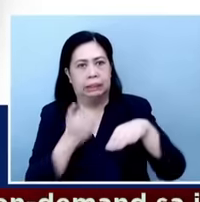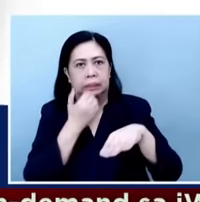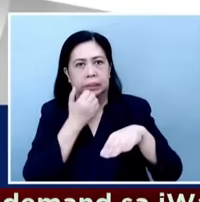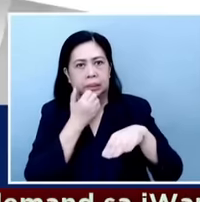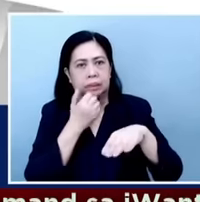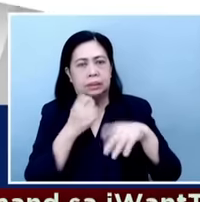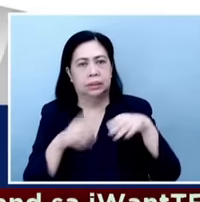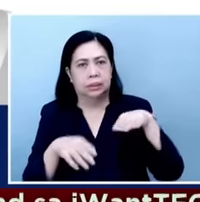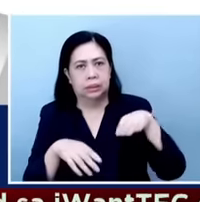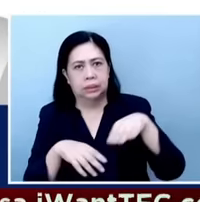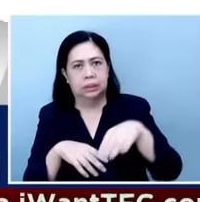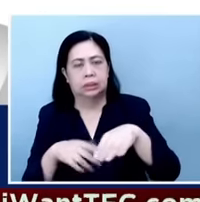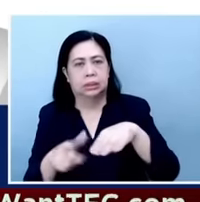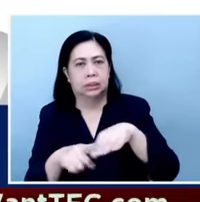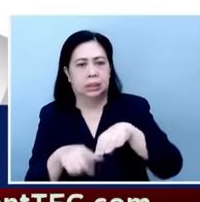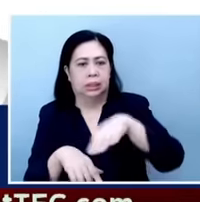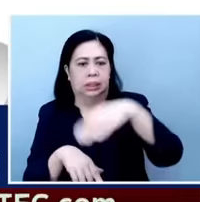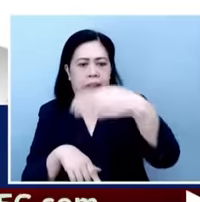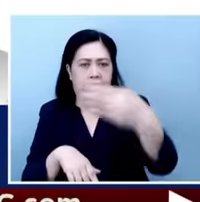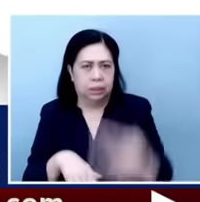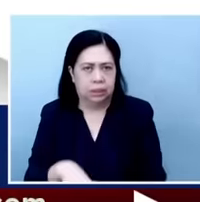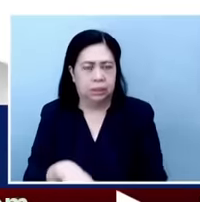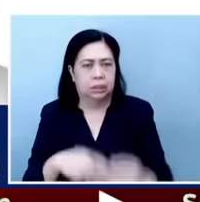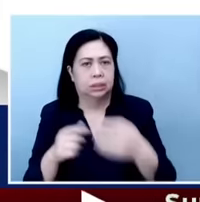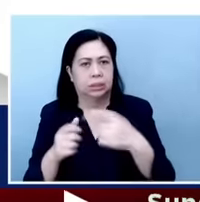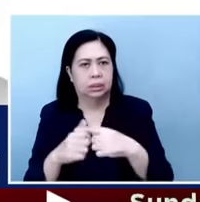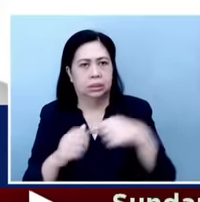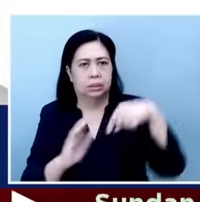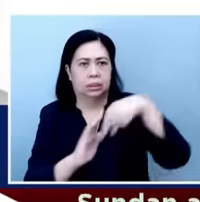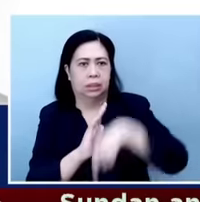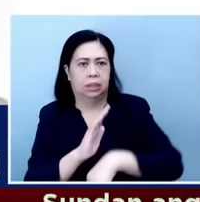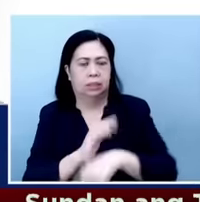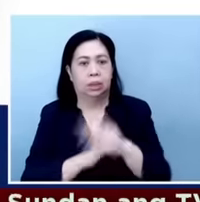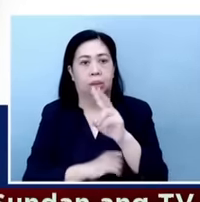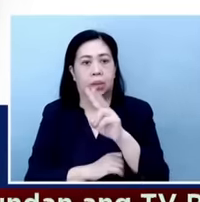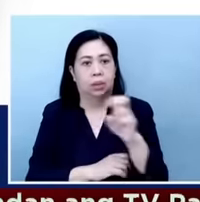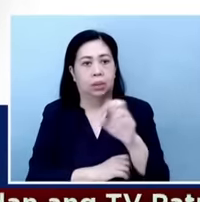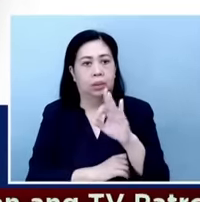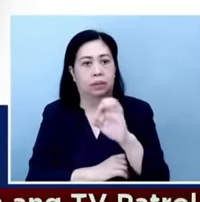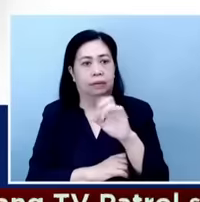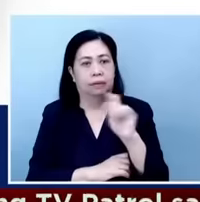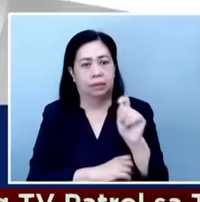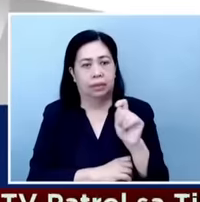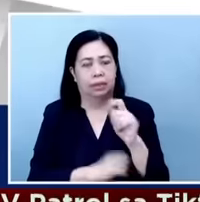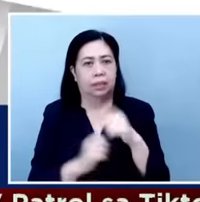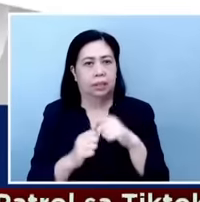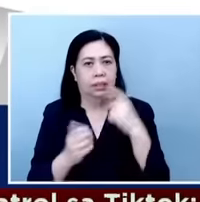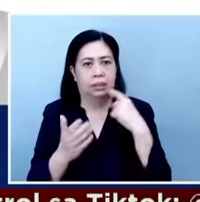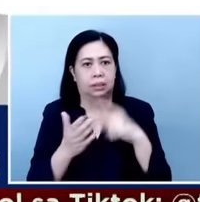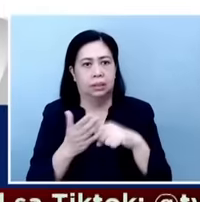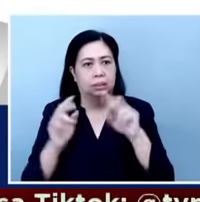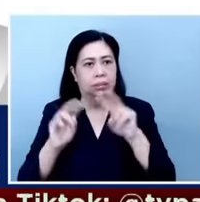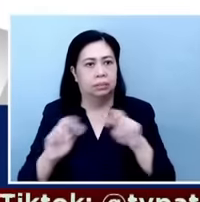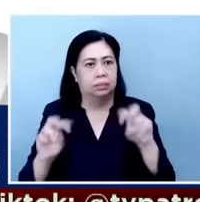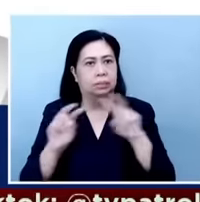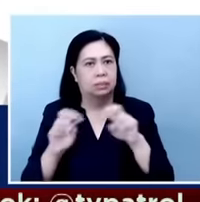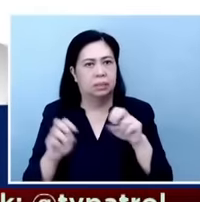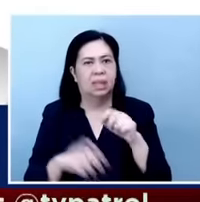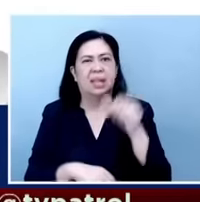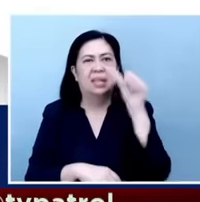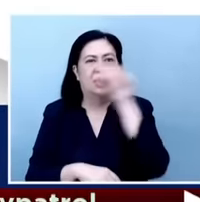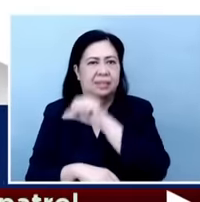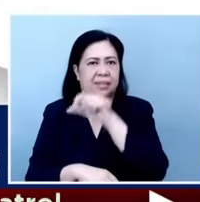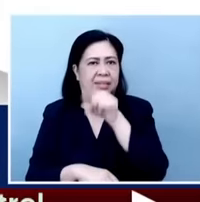ang kotse at nahulog sa bangin na may lalim na 200 talampakan. Sa inisyal na imbisigasyon, lasing